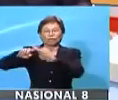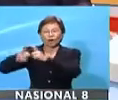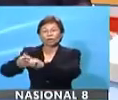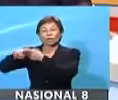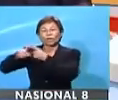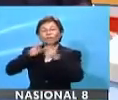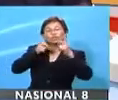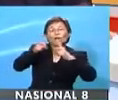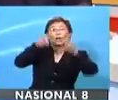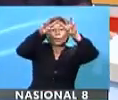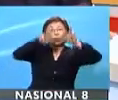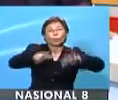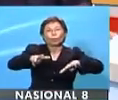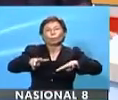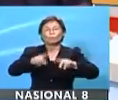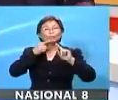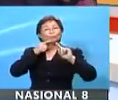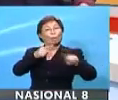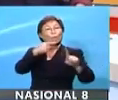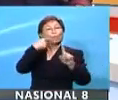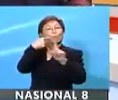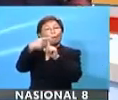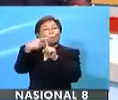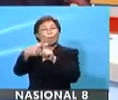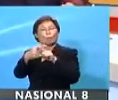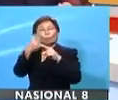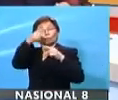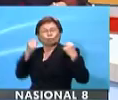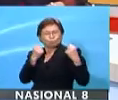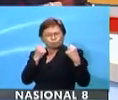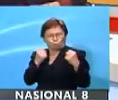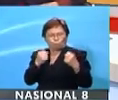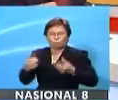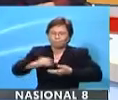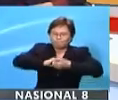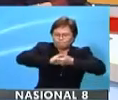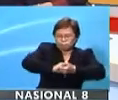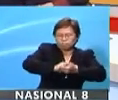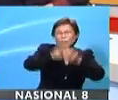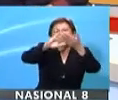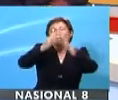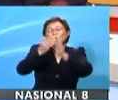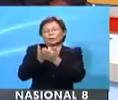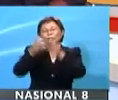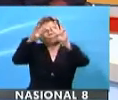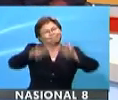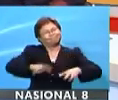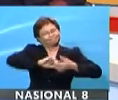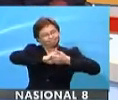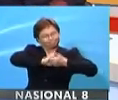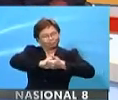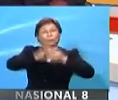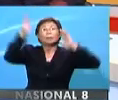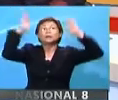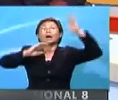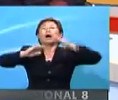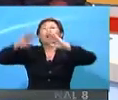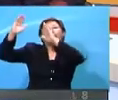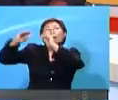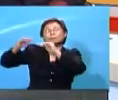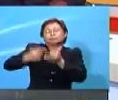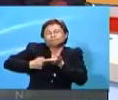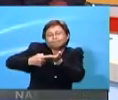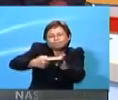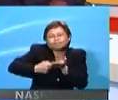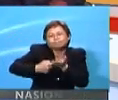Rakan-rakan dialog ASEAN beri reaksi positif dalam usaha memperkukuh hubungan ke arah komuniti ekonomi ASEAN. Dan Malaysia berharap rundingan